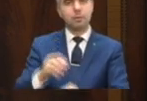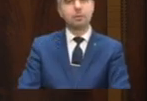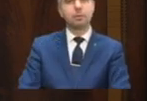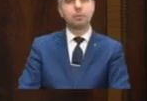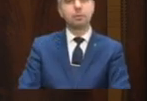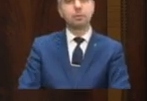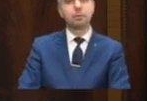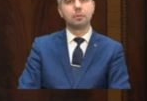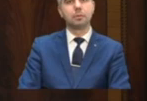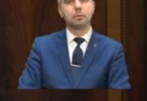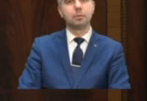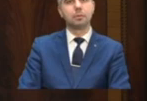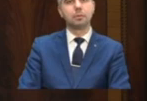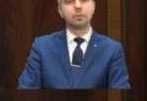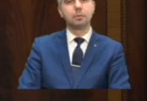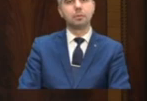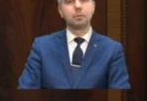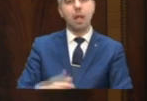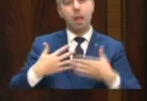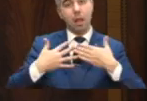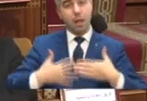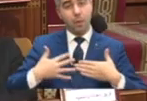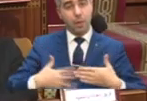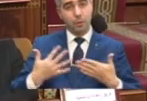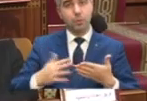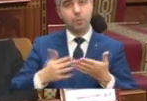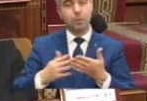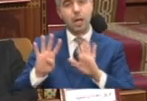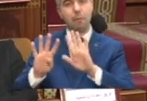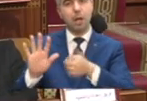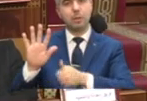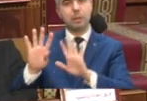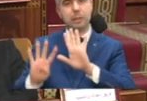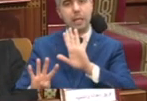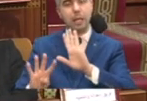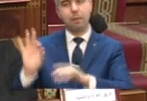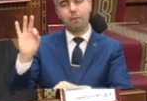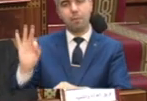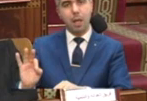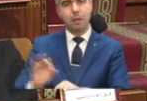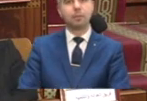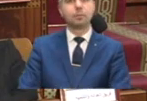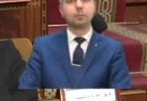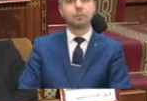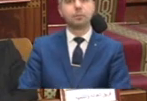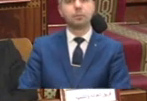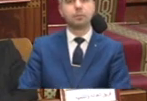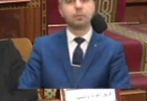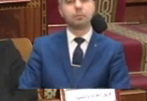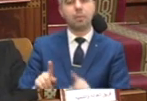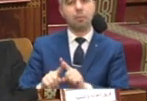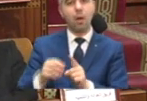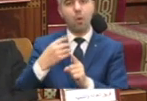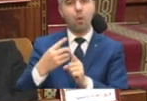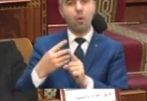قطاعات أخرى، قلت لكم النسيج والألبسة وصلوا 94% الآن. ترحيل